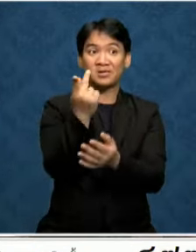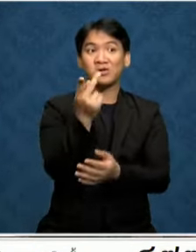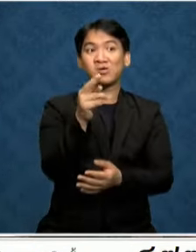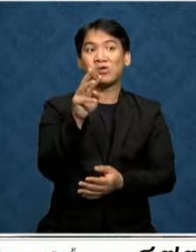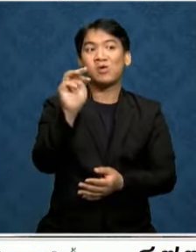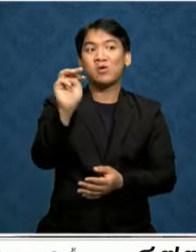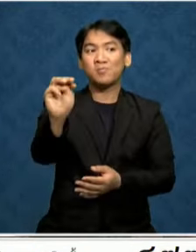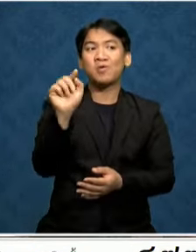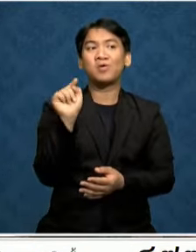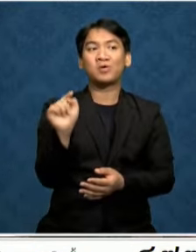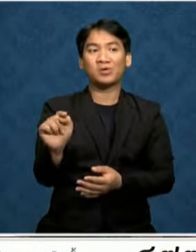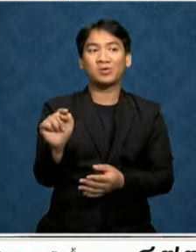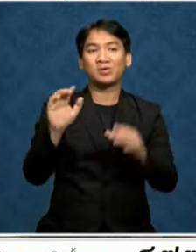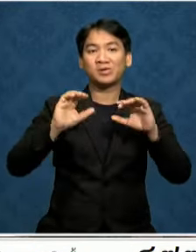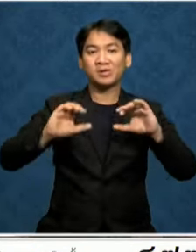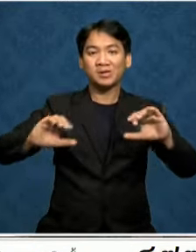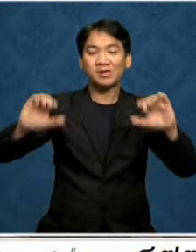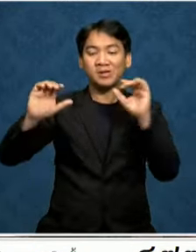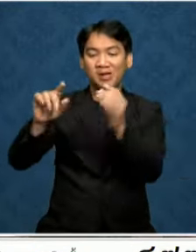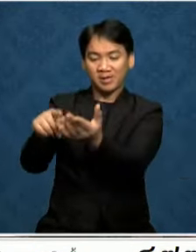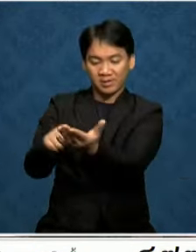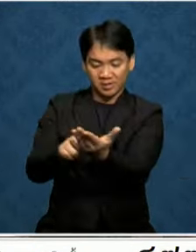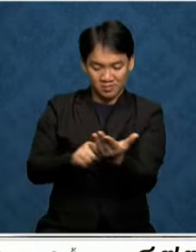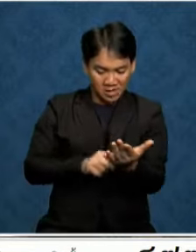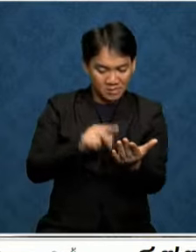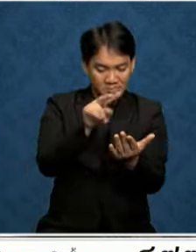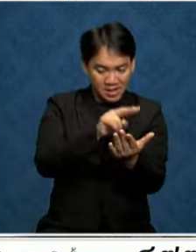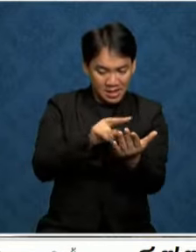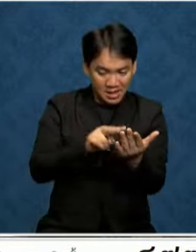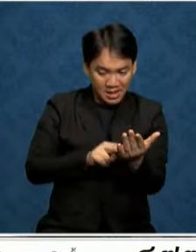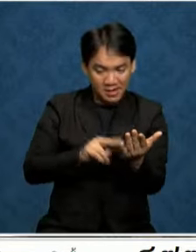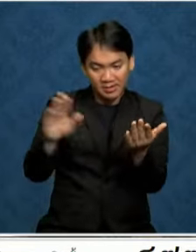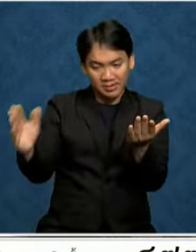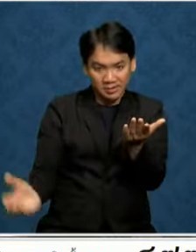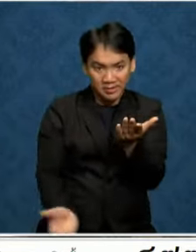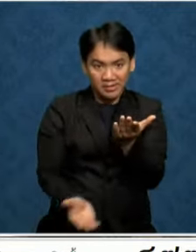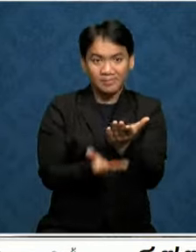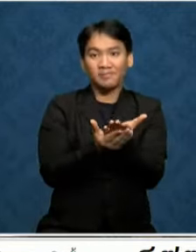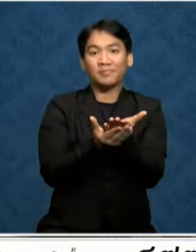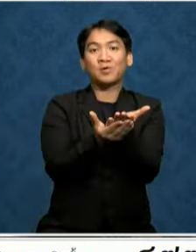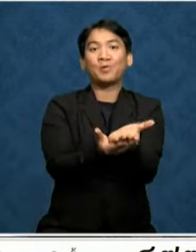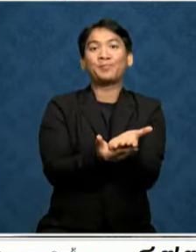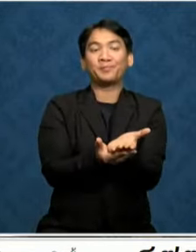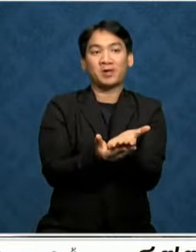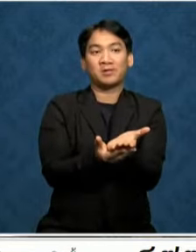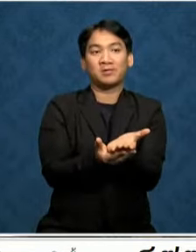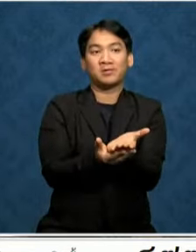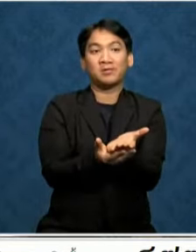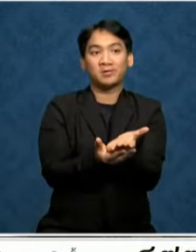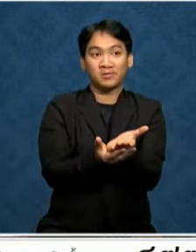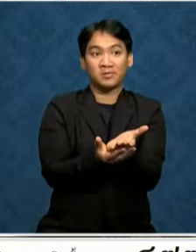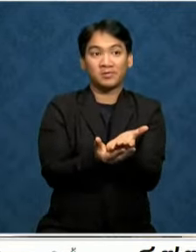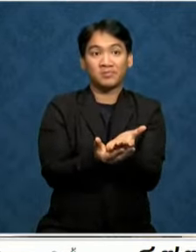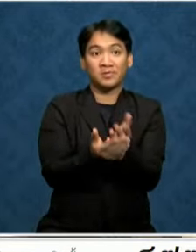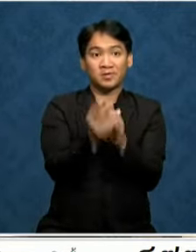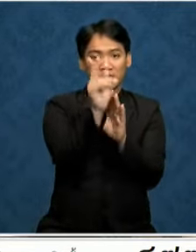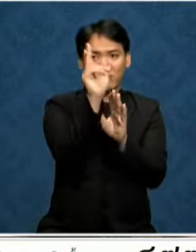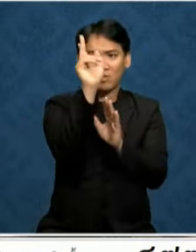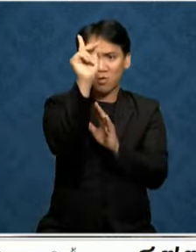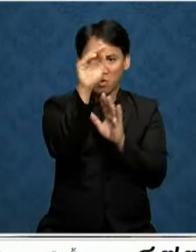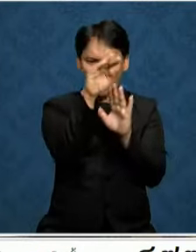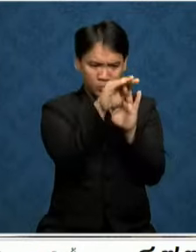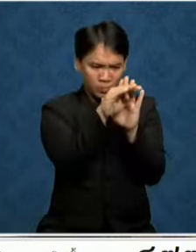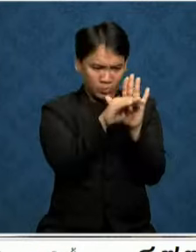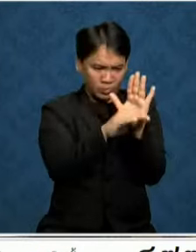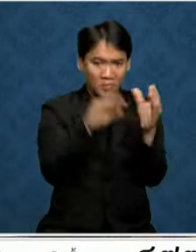ได้รับไปศึกษาได้ครับแล้วก็มีร่างประกบมาส่วนข้อเสนออีกอันนะครับจริงๆแล้วมีข้อบังคับอยู่ครับในสภาของเ